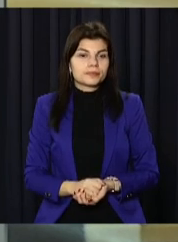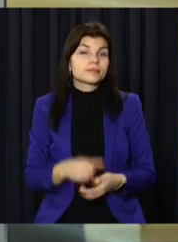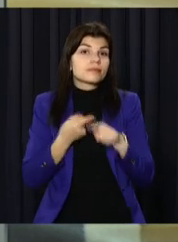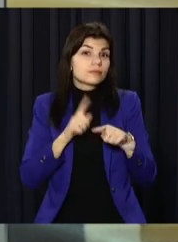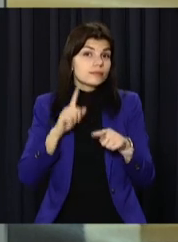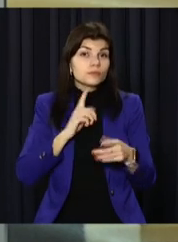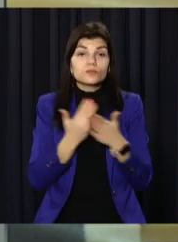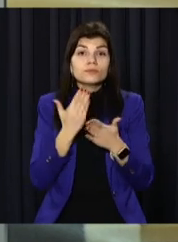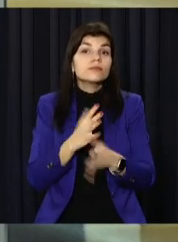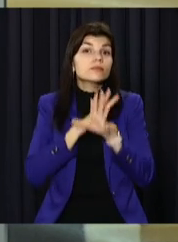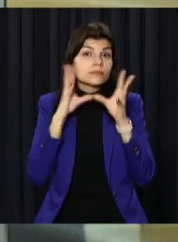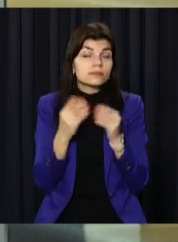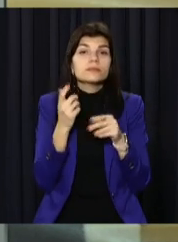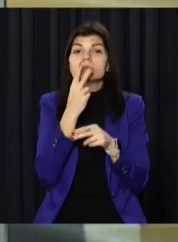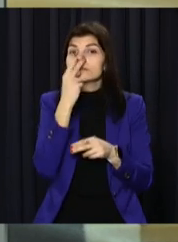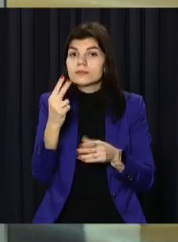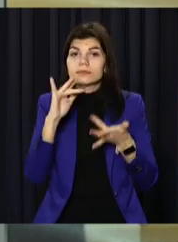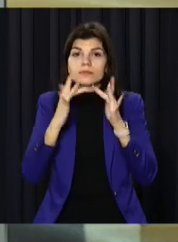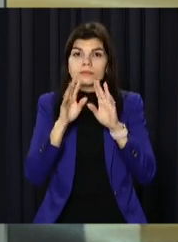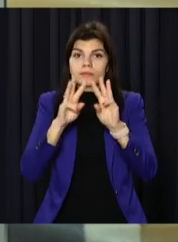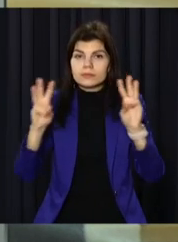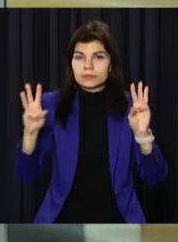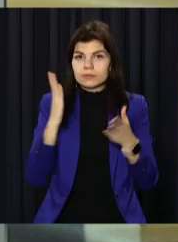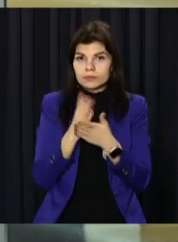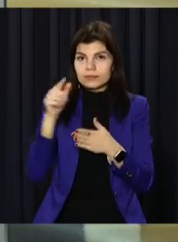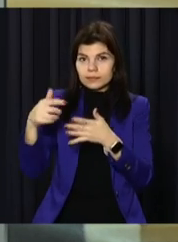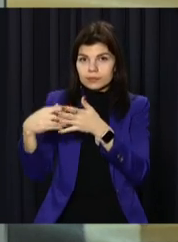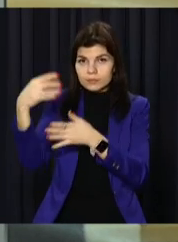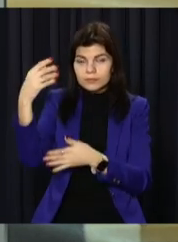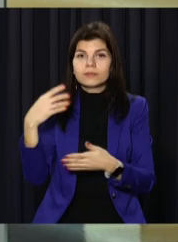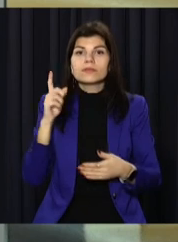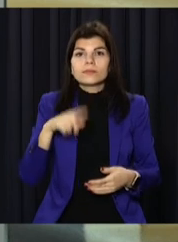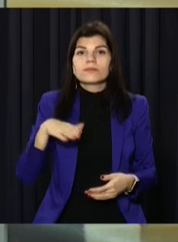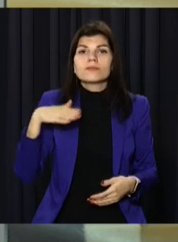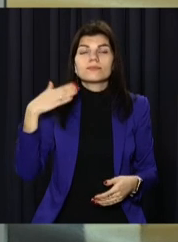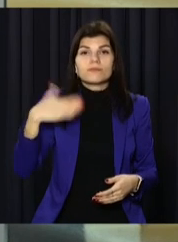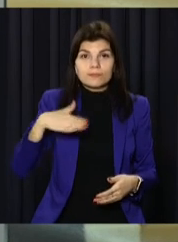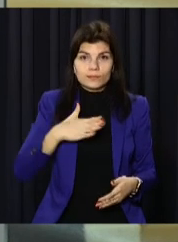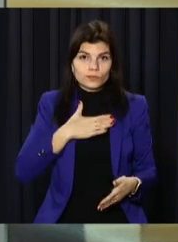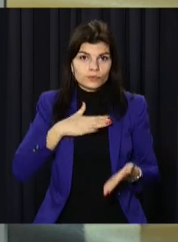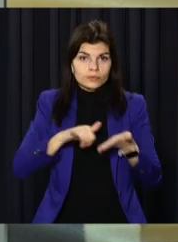цьому в мене все. Більше читайте на нашому сайті opentv.media. Сюжети переглядайте на